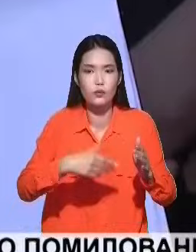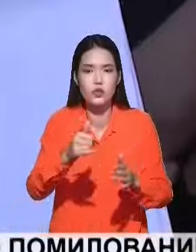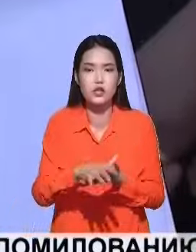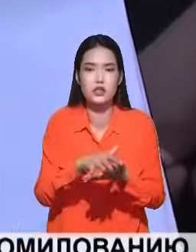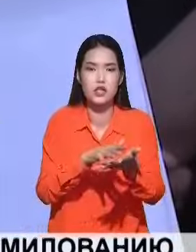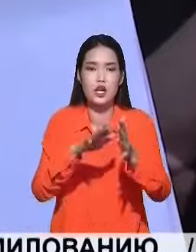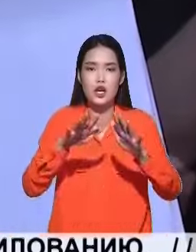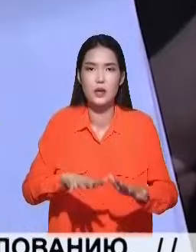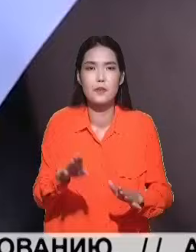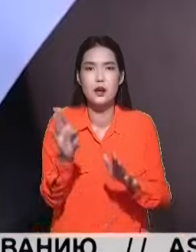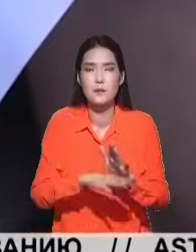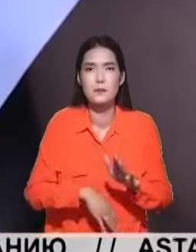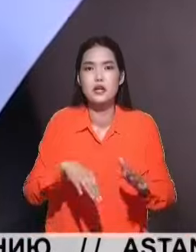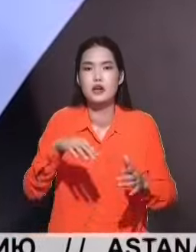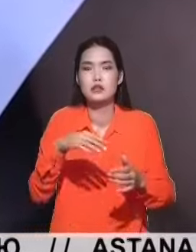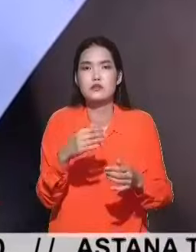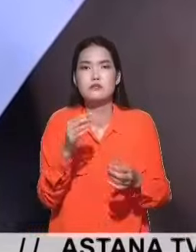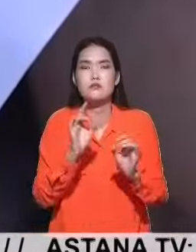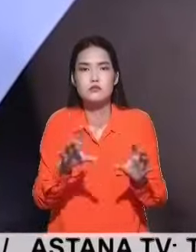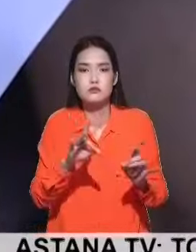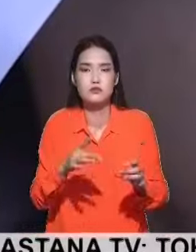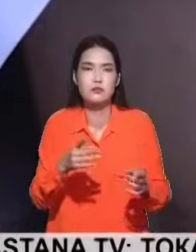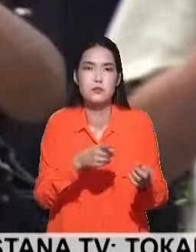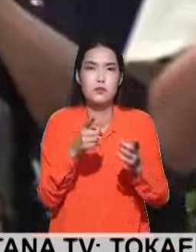без оснований перенесли сильный стресс.